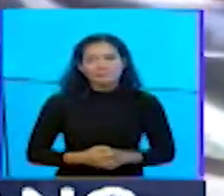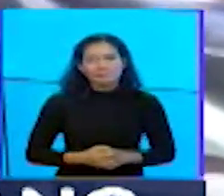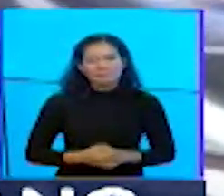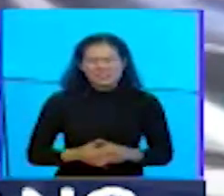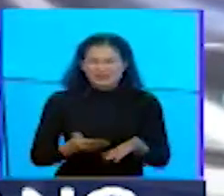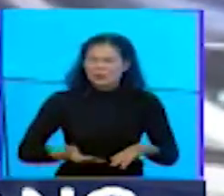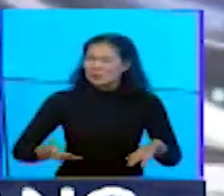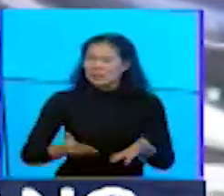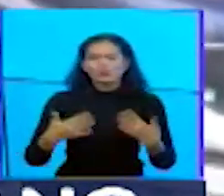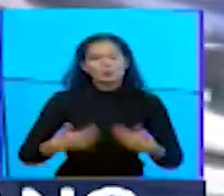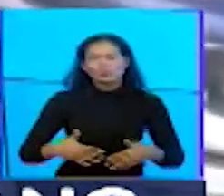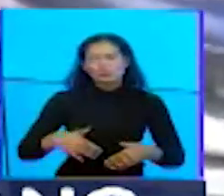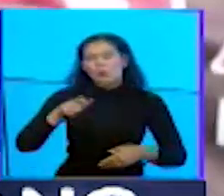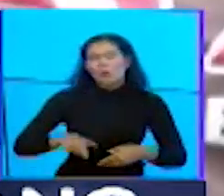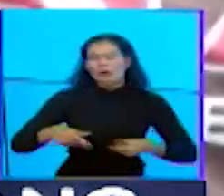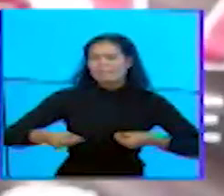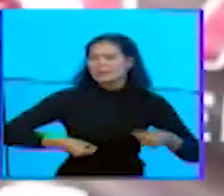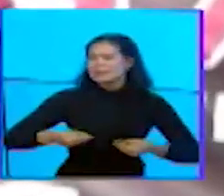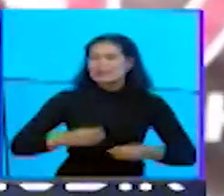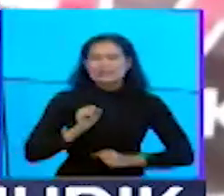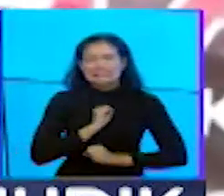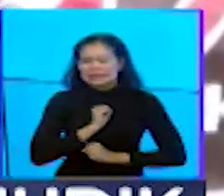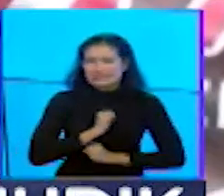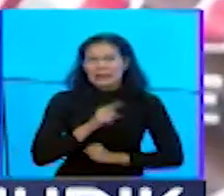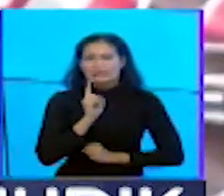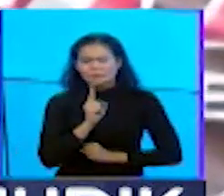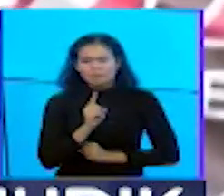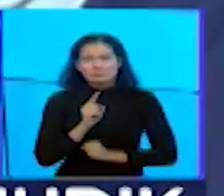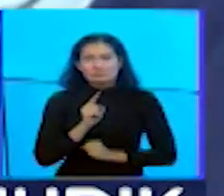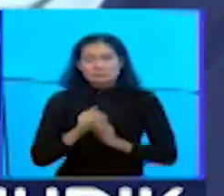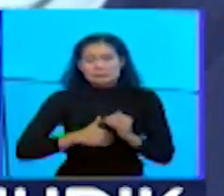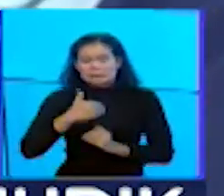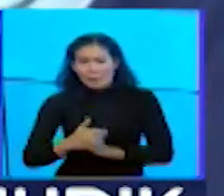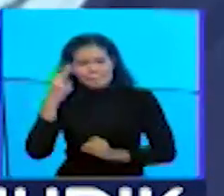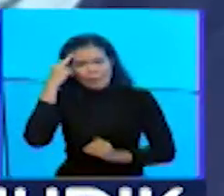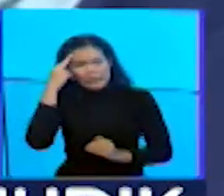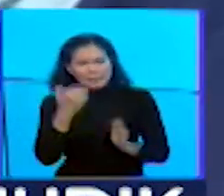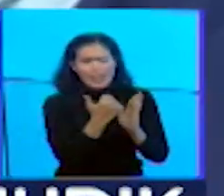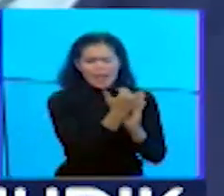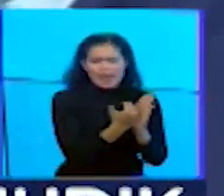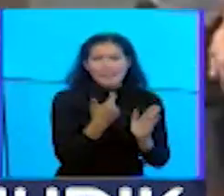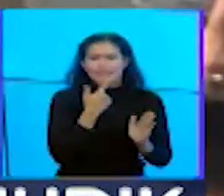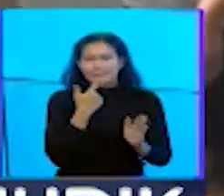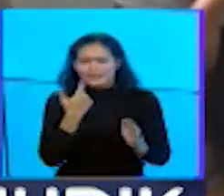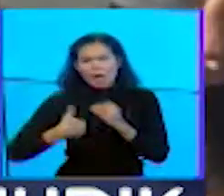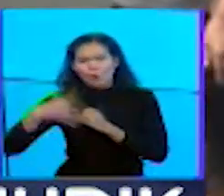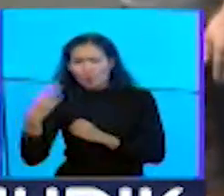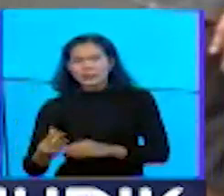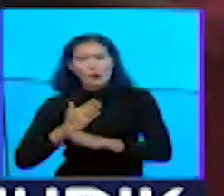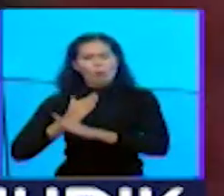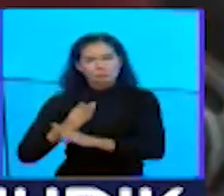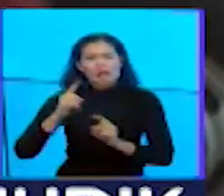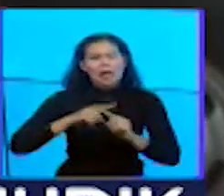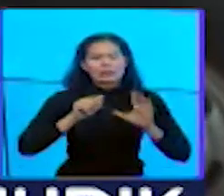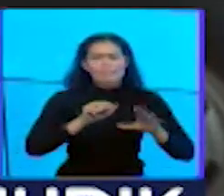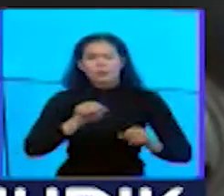Kondisi ini terus membuat pengusaha dan awak bus resah, terlebih setelah pemerintah mengeluarkan kebijakan larangan mudik pada 6 hingga 17 Mei